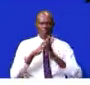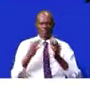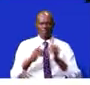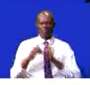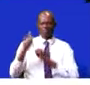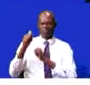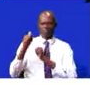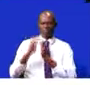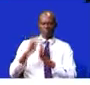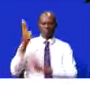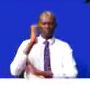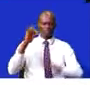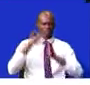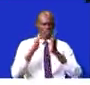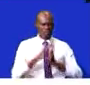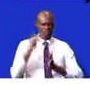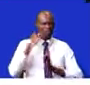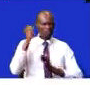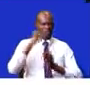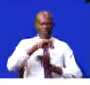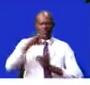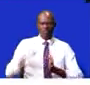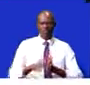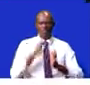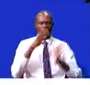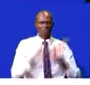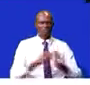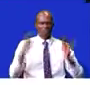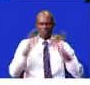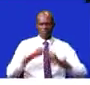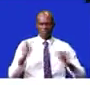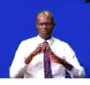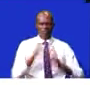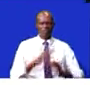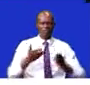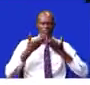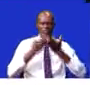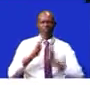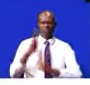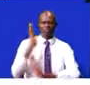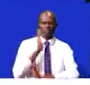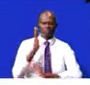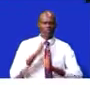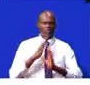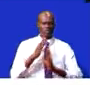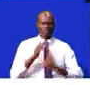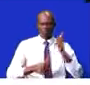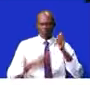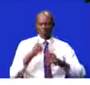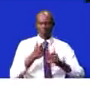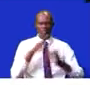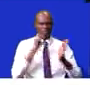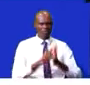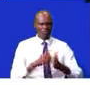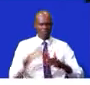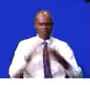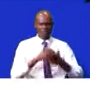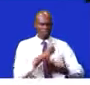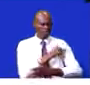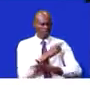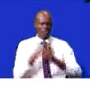kwe mawuok e kaunti ma Nakuru kono mondo mi gitem gichiw arita kwe kata gijimb arita kwe moloyo to e ute thieth